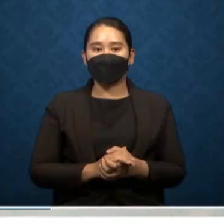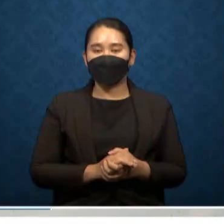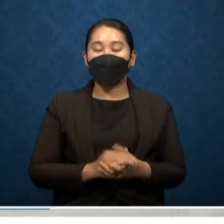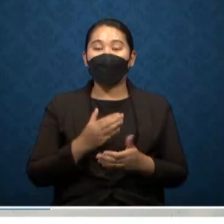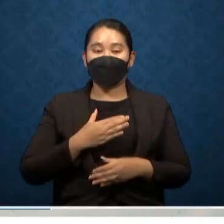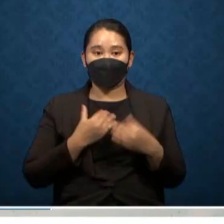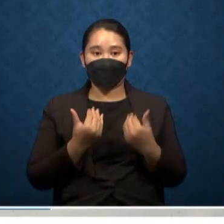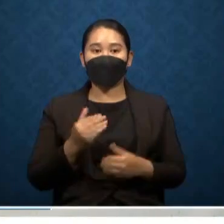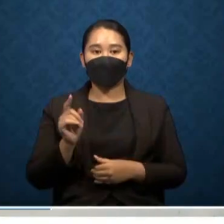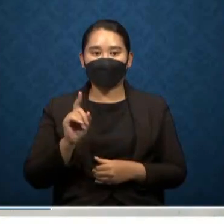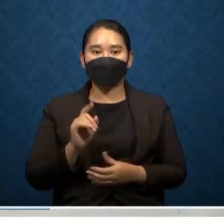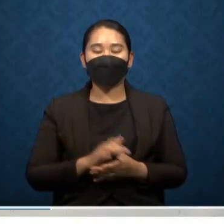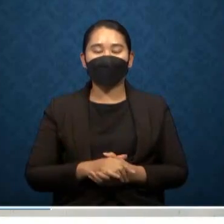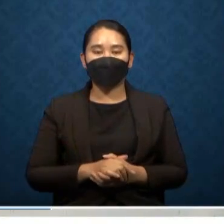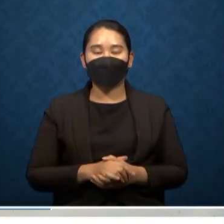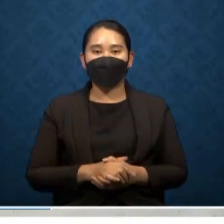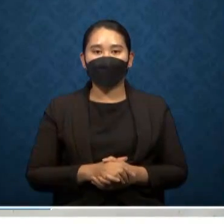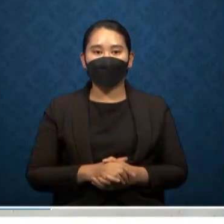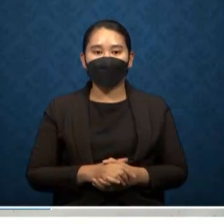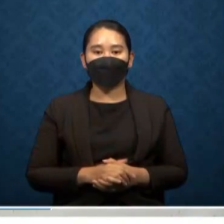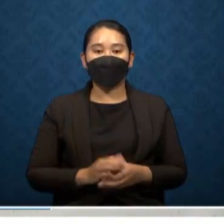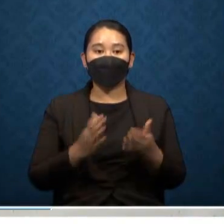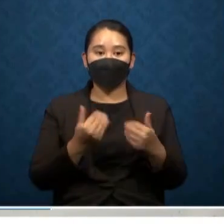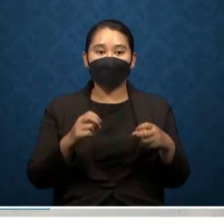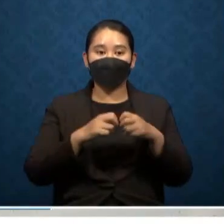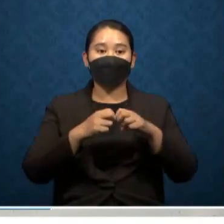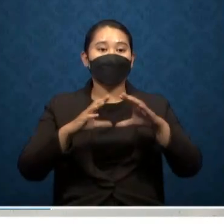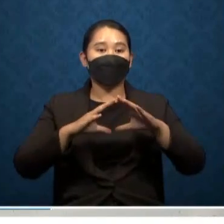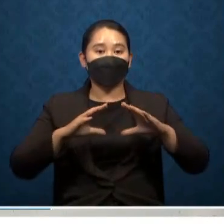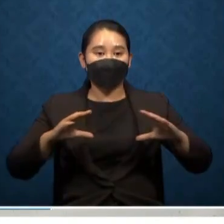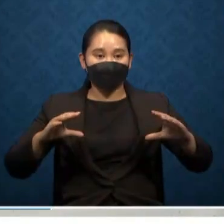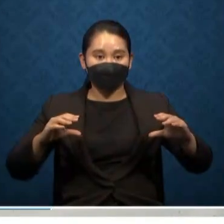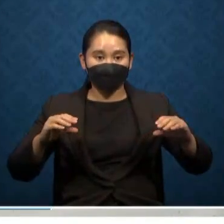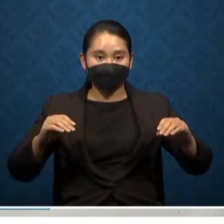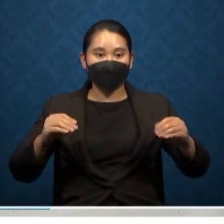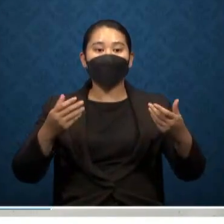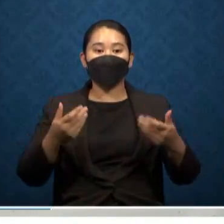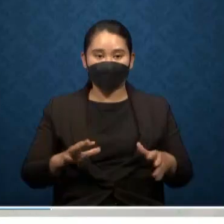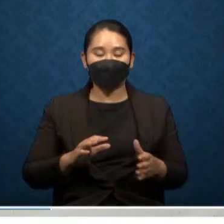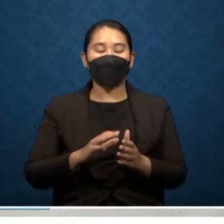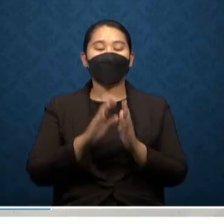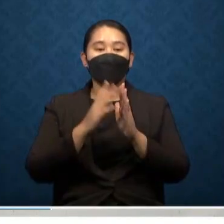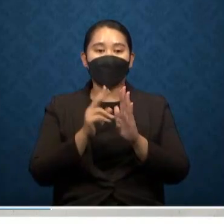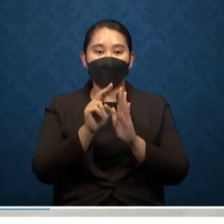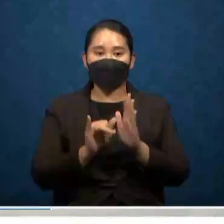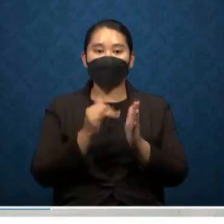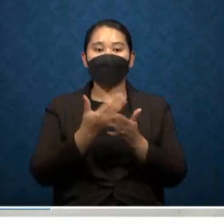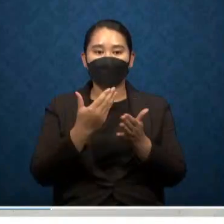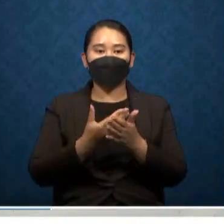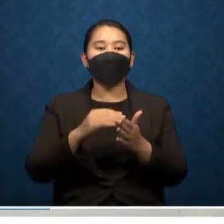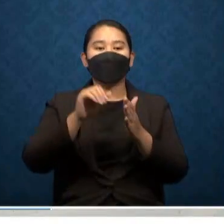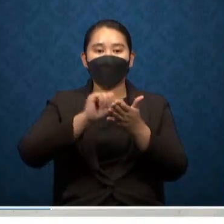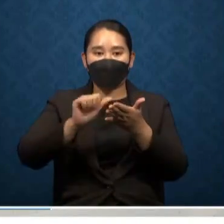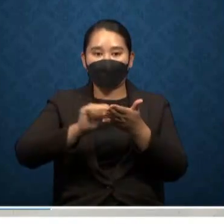งนี้เองก็เรียนว่าเมื่อสถานการณ์คลี่คลายตรงนี้นั้นนโยบายในเรื่องของการคลังนั้นก็คงจะต้องมีการปรับน